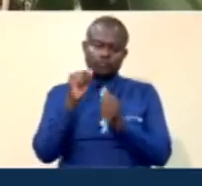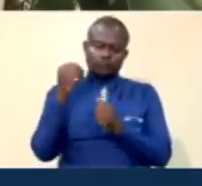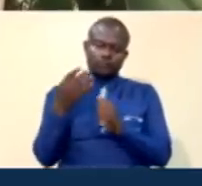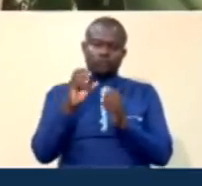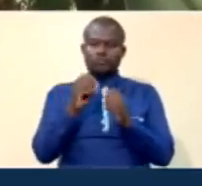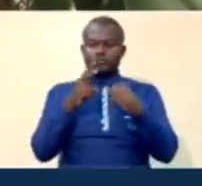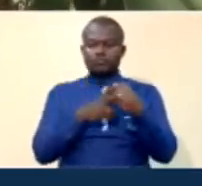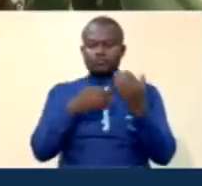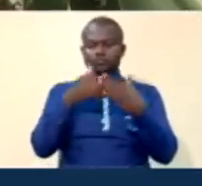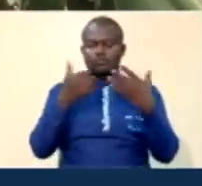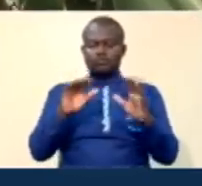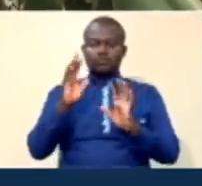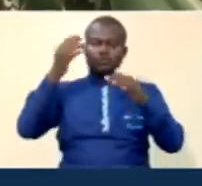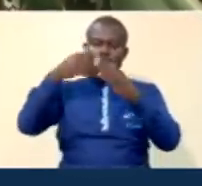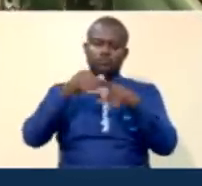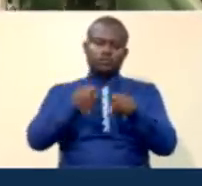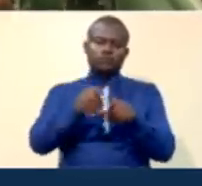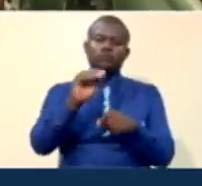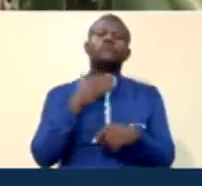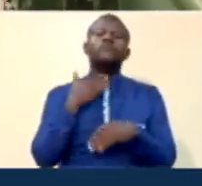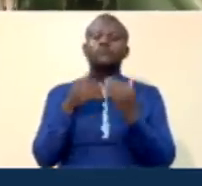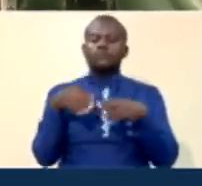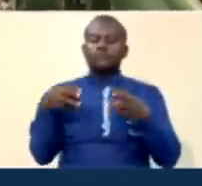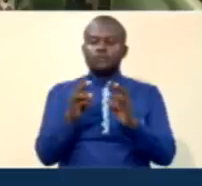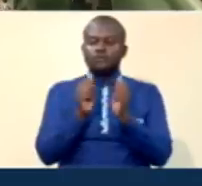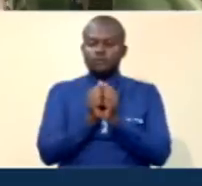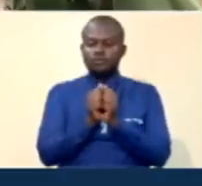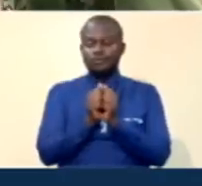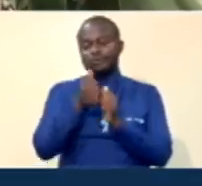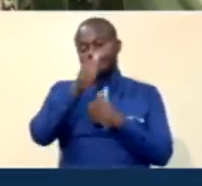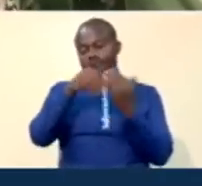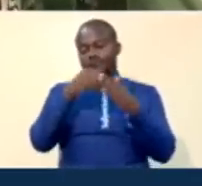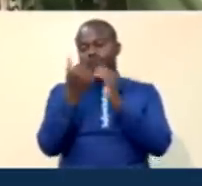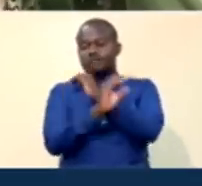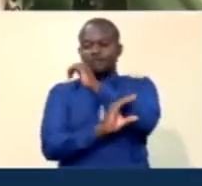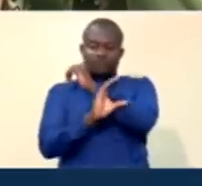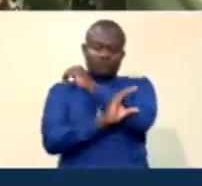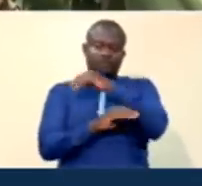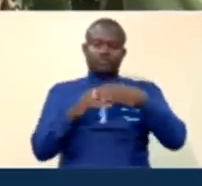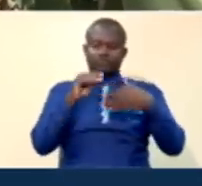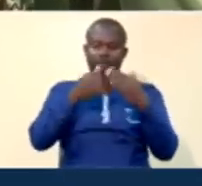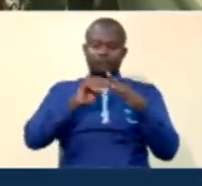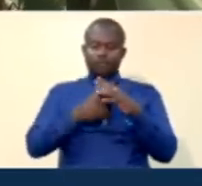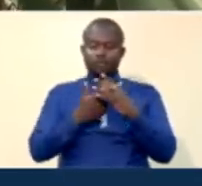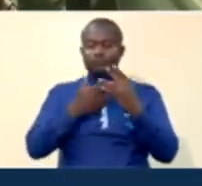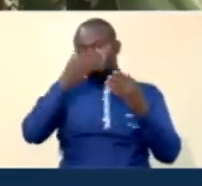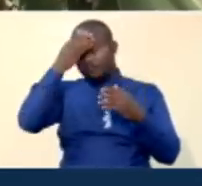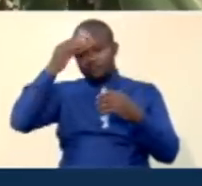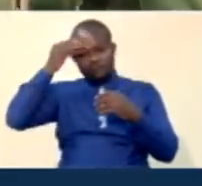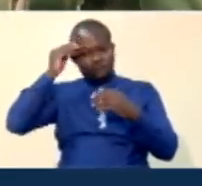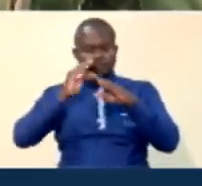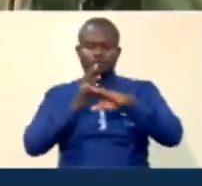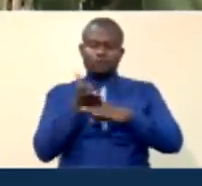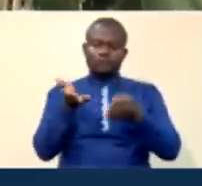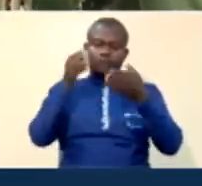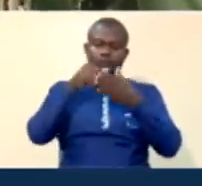zimaze kugira amasikise nk'uko babyifuzaga, ku buryo zazindi zo mu mahanga batangiye kuzibagirwa hejuru ya